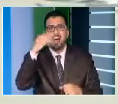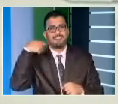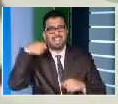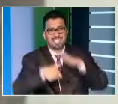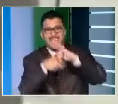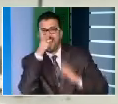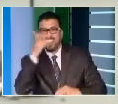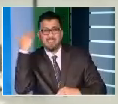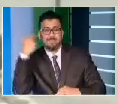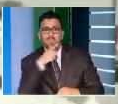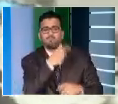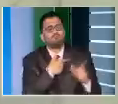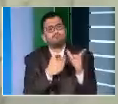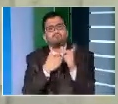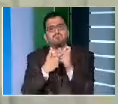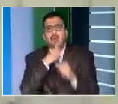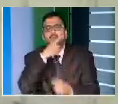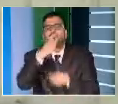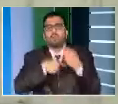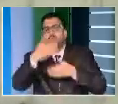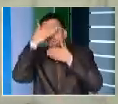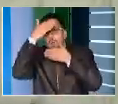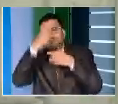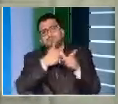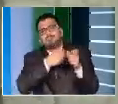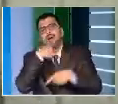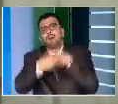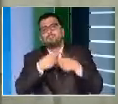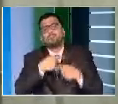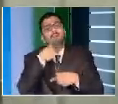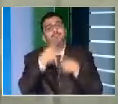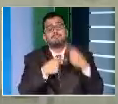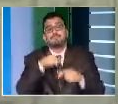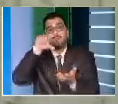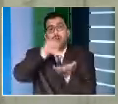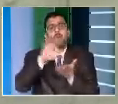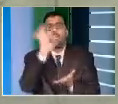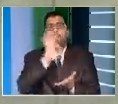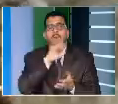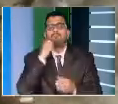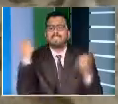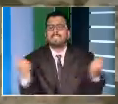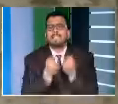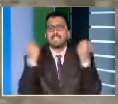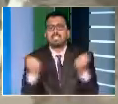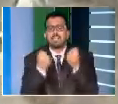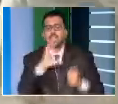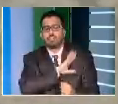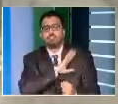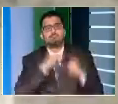أطرافها، فحققت المقاومة تقدما نسبيا في حي ثعبات شرقا، فيما تتواصل تدريبات الجيش